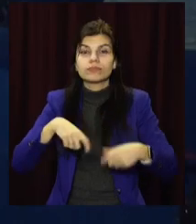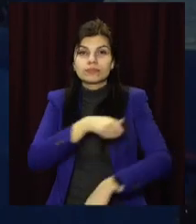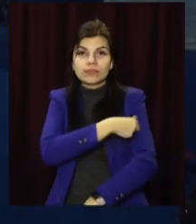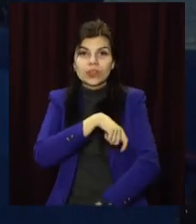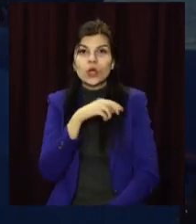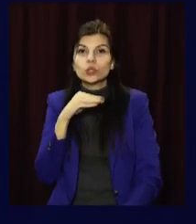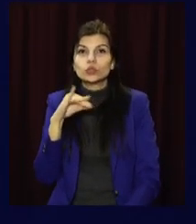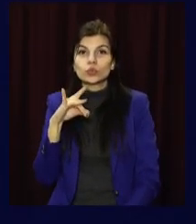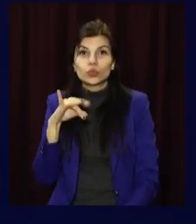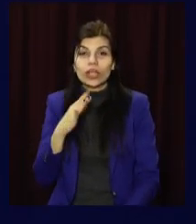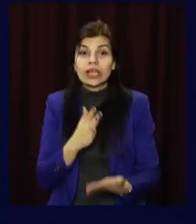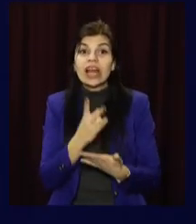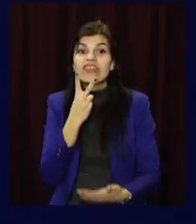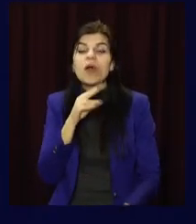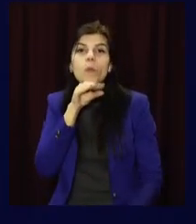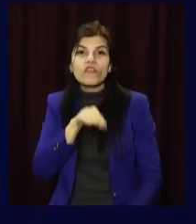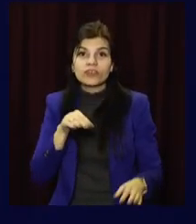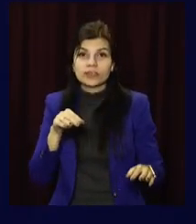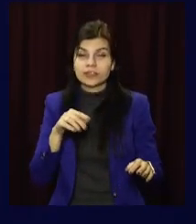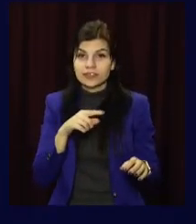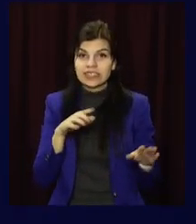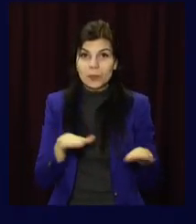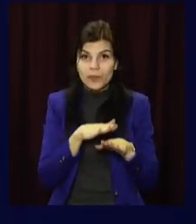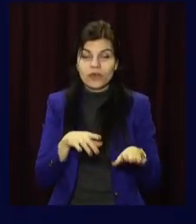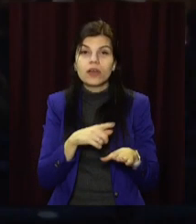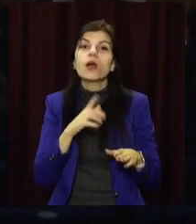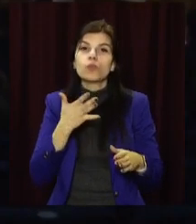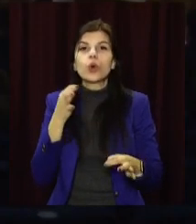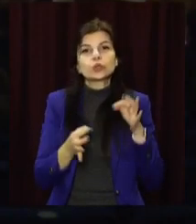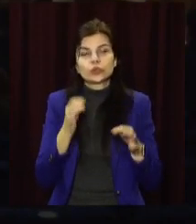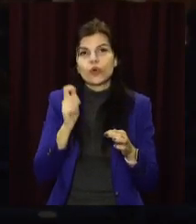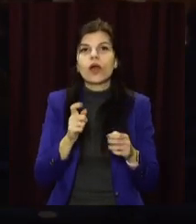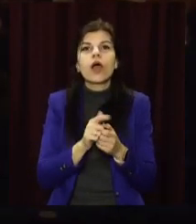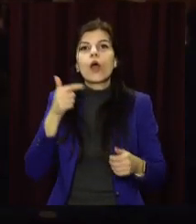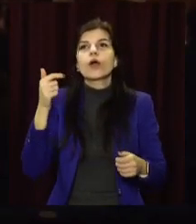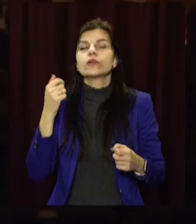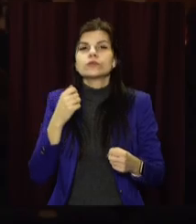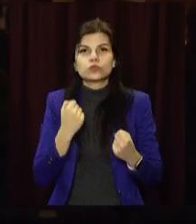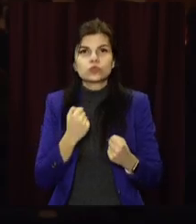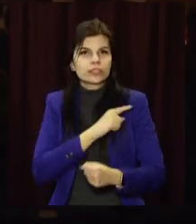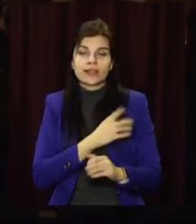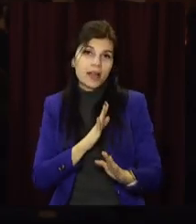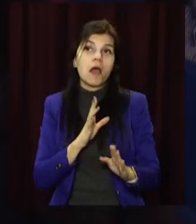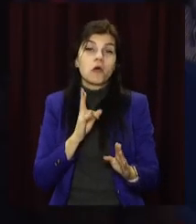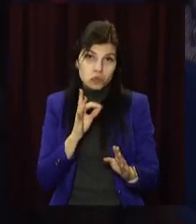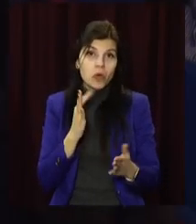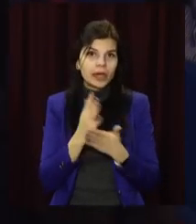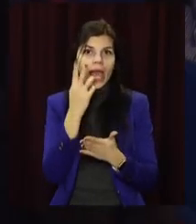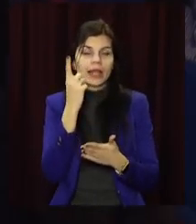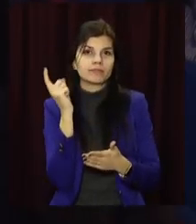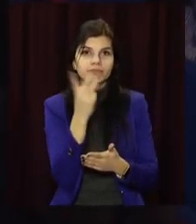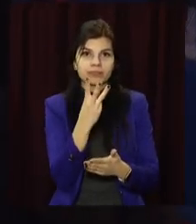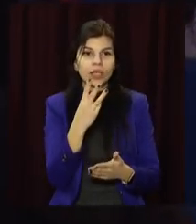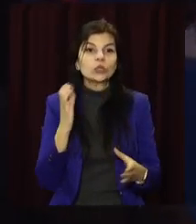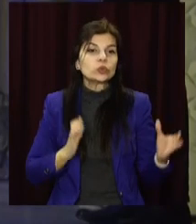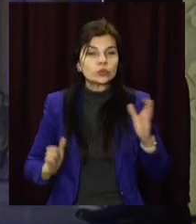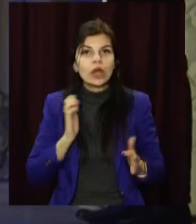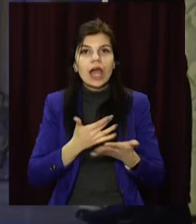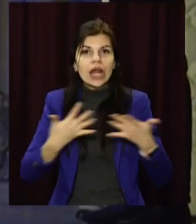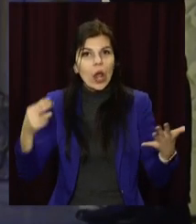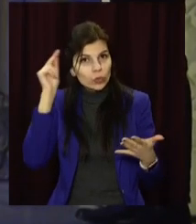двоє професійних співаків. Судити обіцяли неопереджено, але врешті перемогу вибороли аж троє. Студенти трьох різних